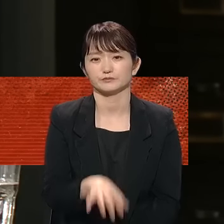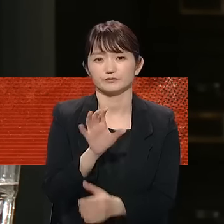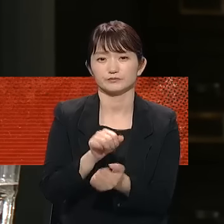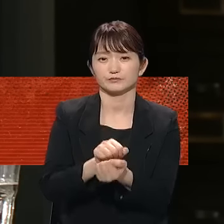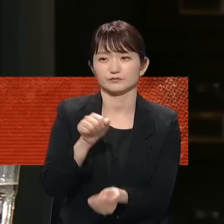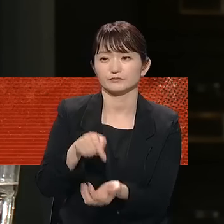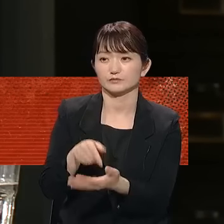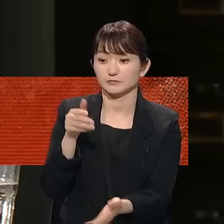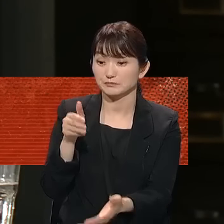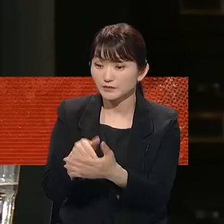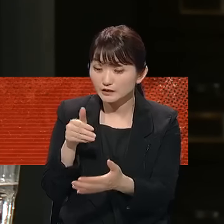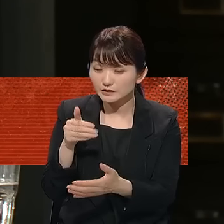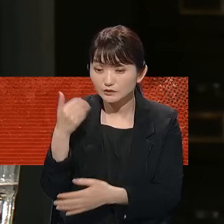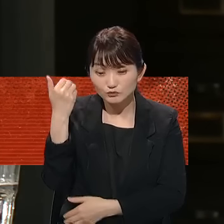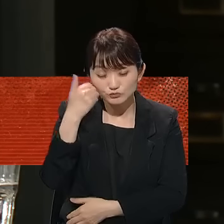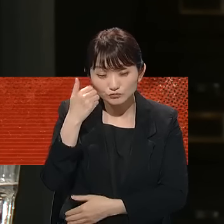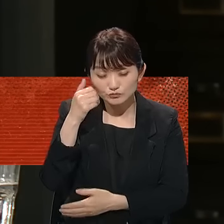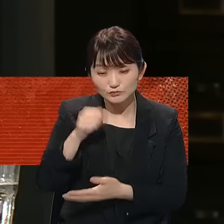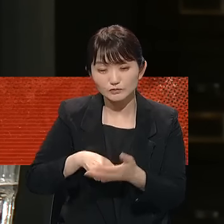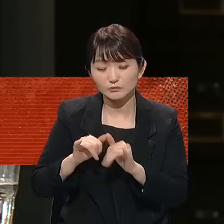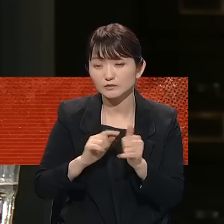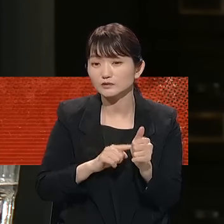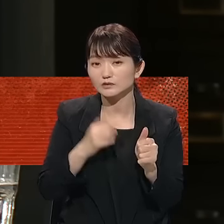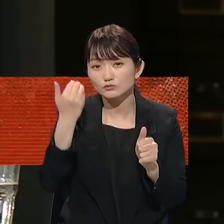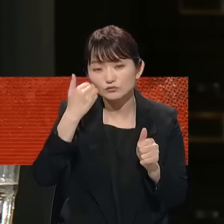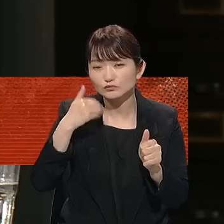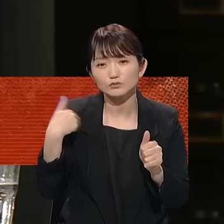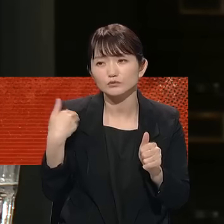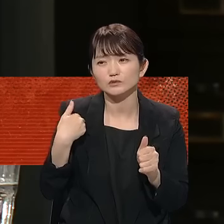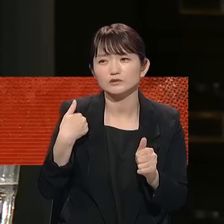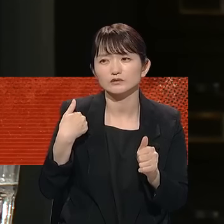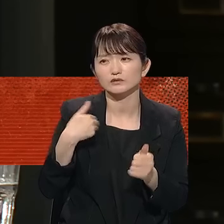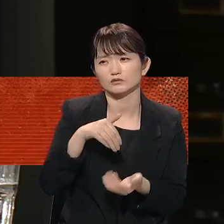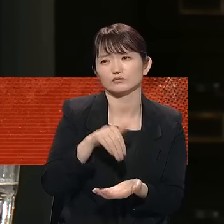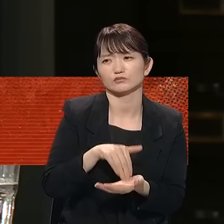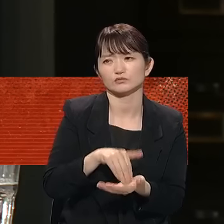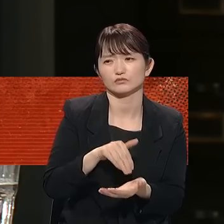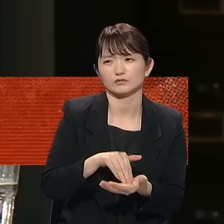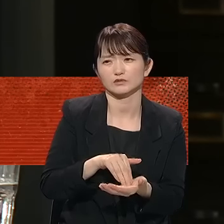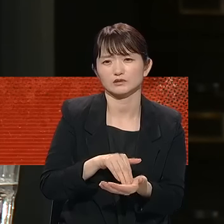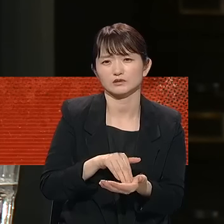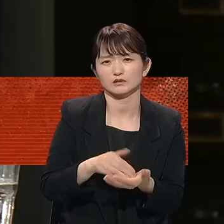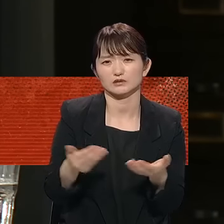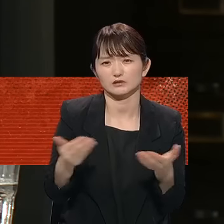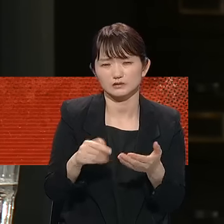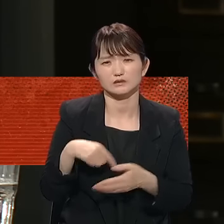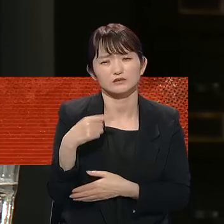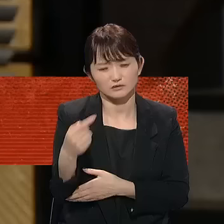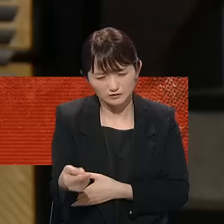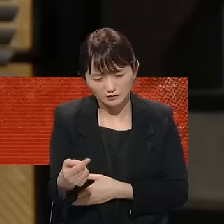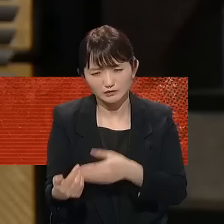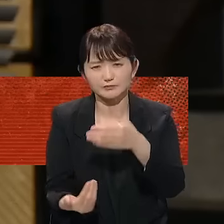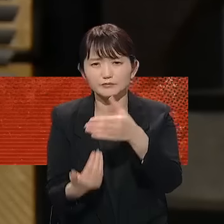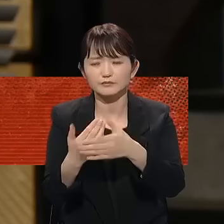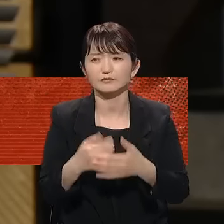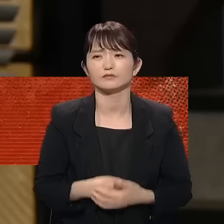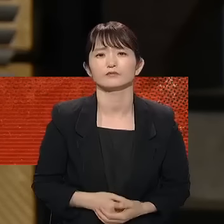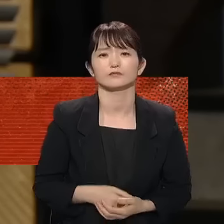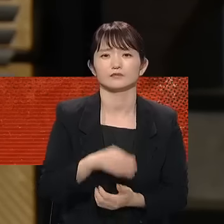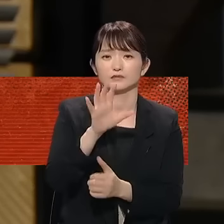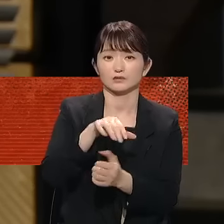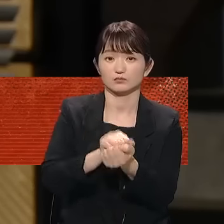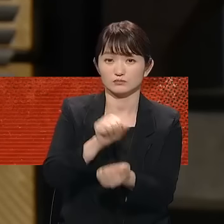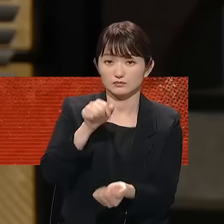기각한 판사님 누구신지는 모르겠지만 정말 크게 후회할 일이 저 이후에 곧바로 벌어졌습니다. 예, 그렇습니다. 이제 구속영장이